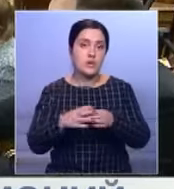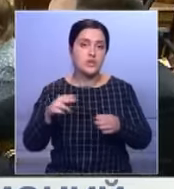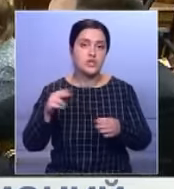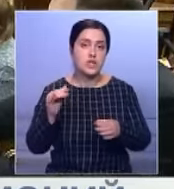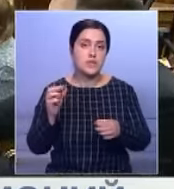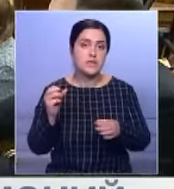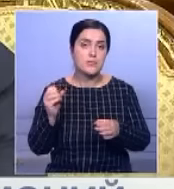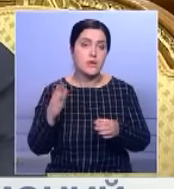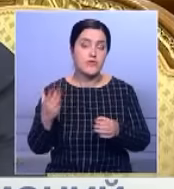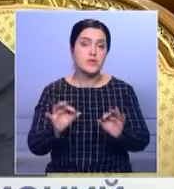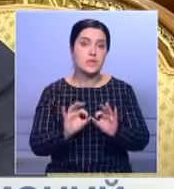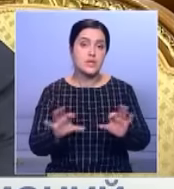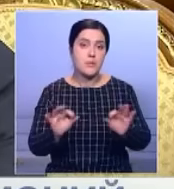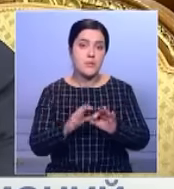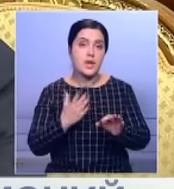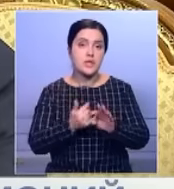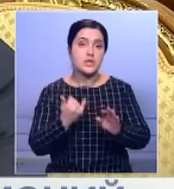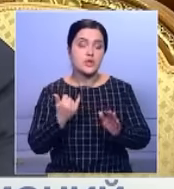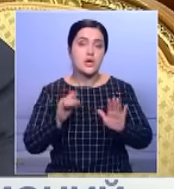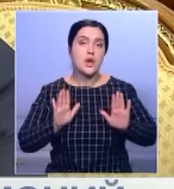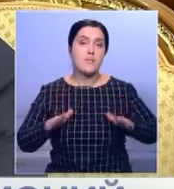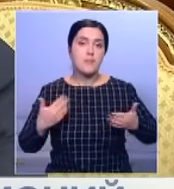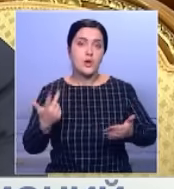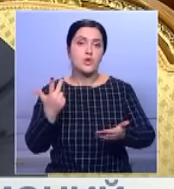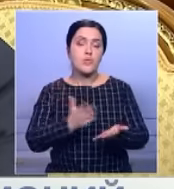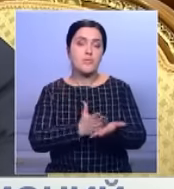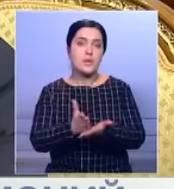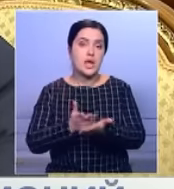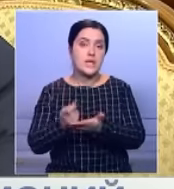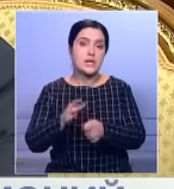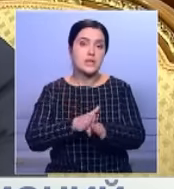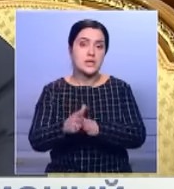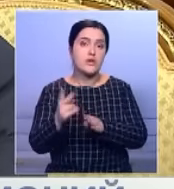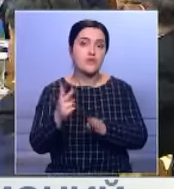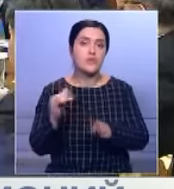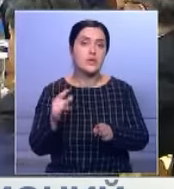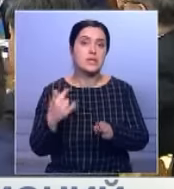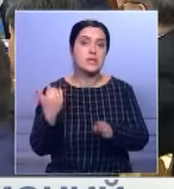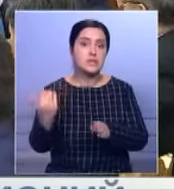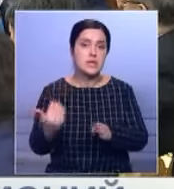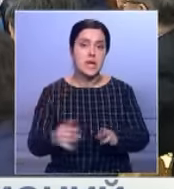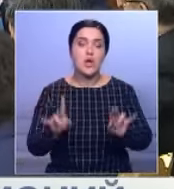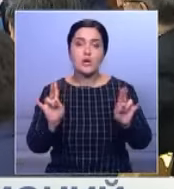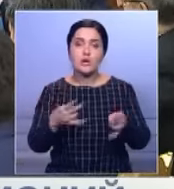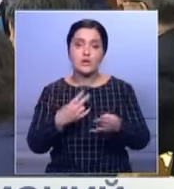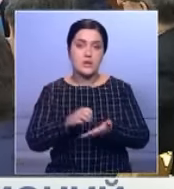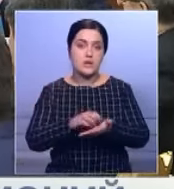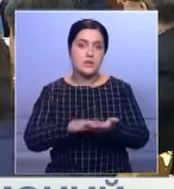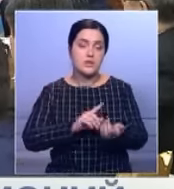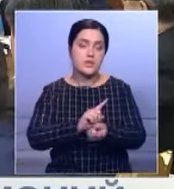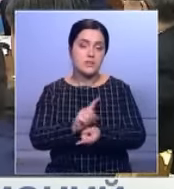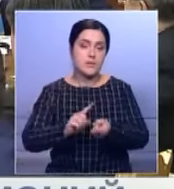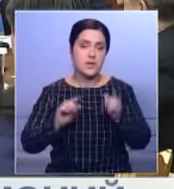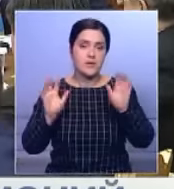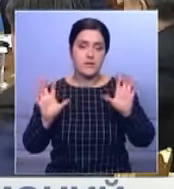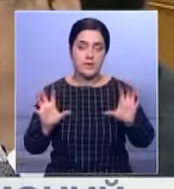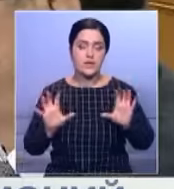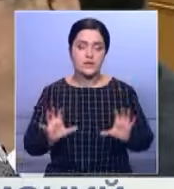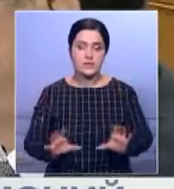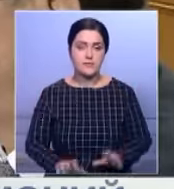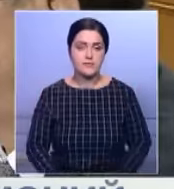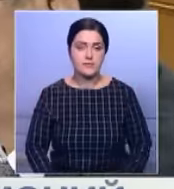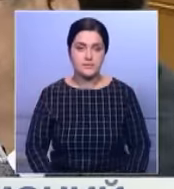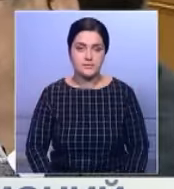Адильбек Жаксыбеков. По его словам, сформулированы предложения по трем направлениям. Для реализации двух из них не придется вносить изменения